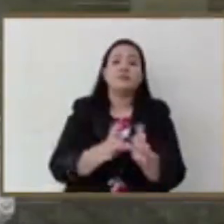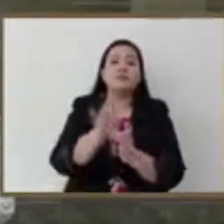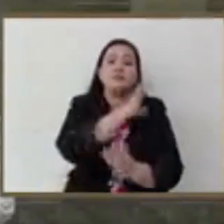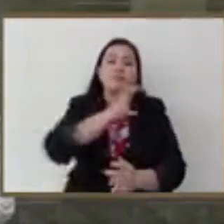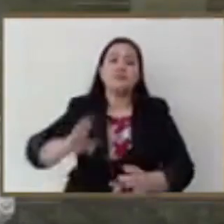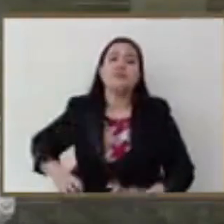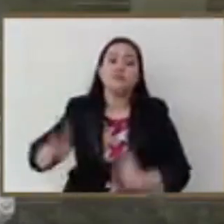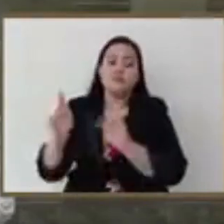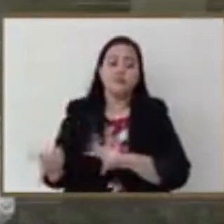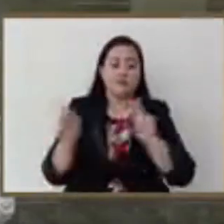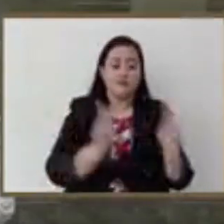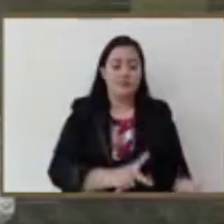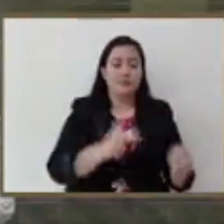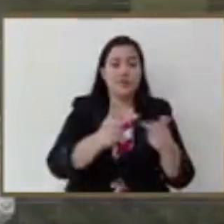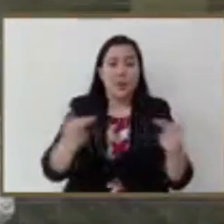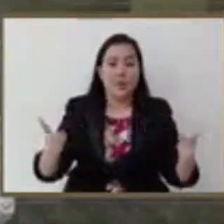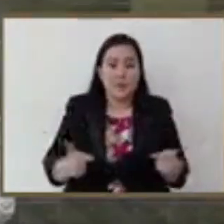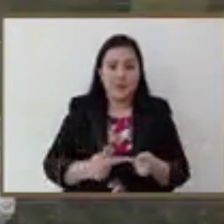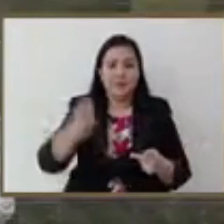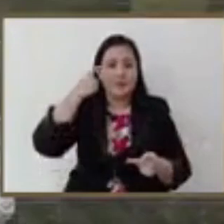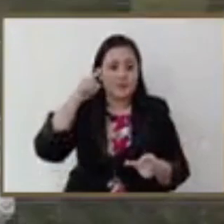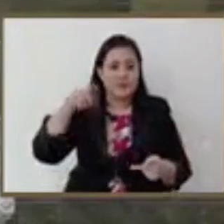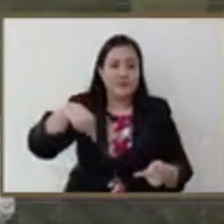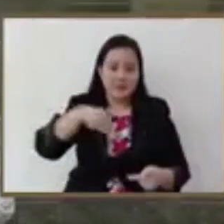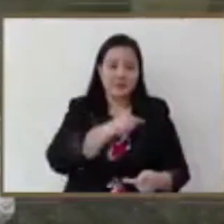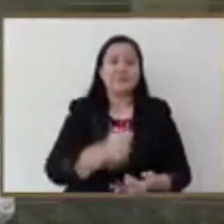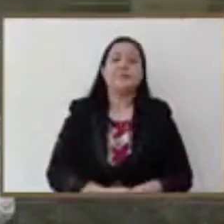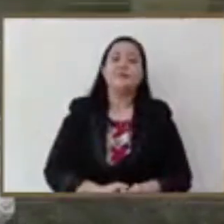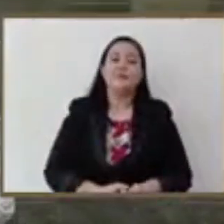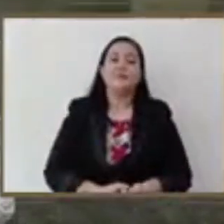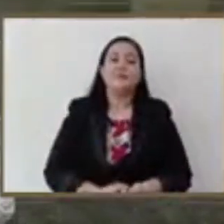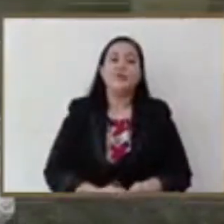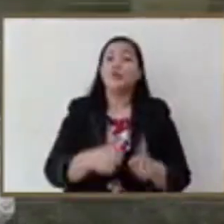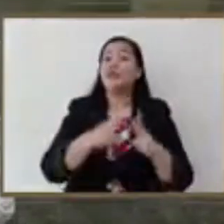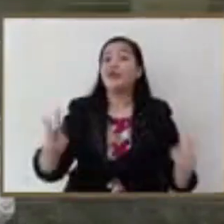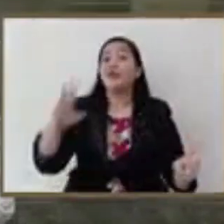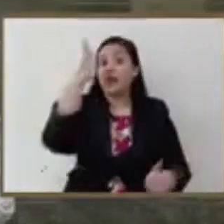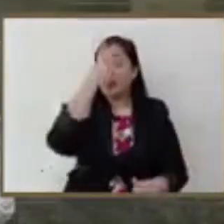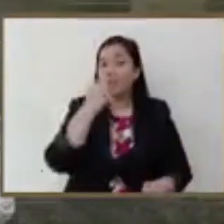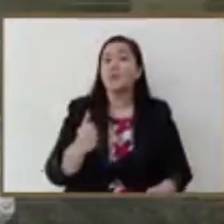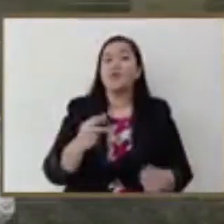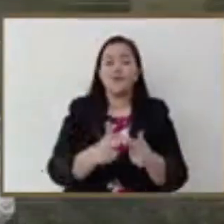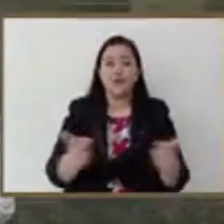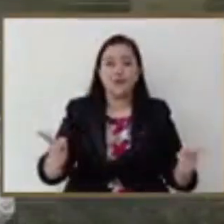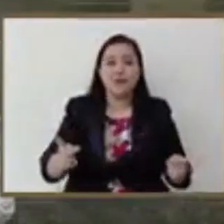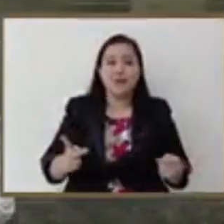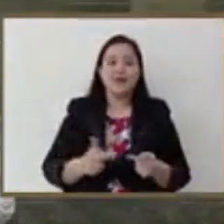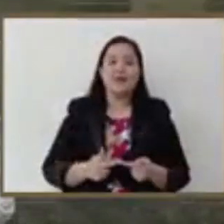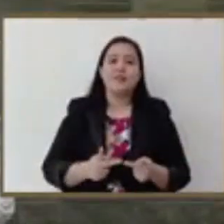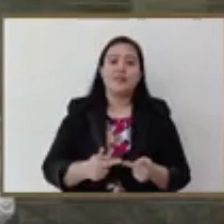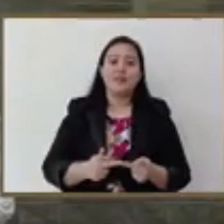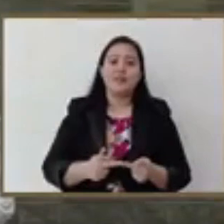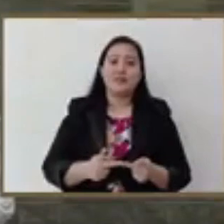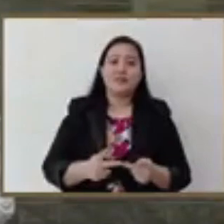Yeah. At yung place na yun, napaganda. Pero, anuman ang kasiyahan doon, ang buhay